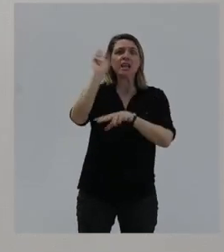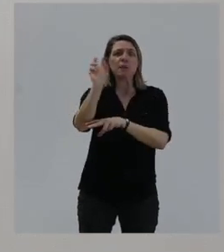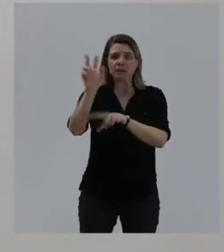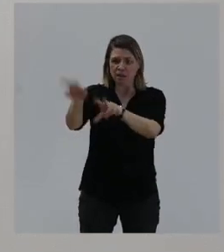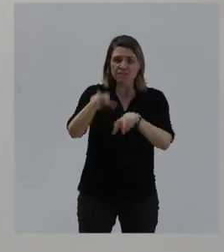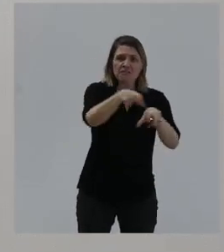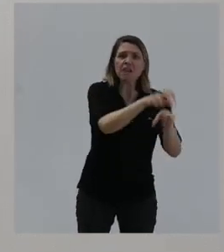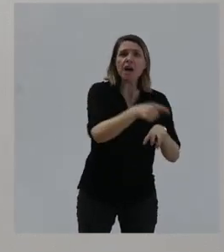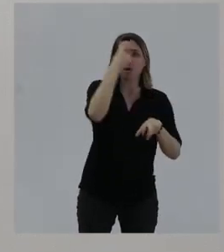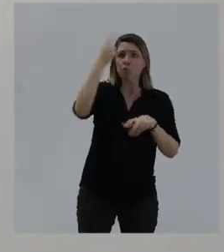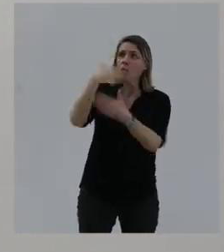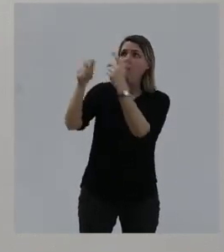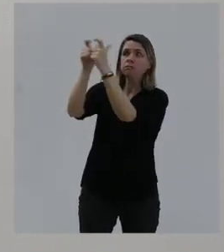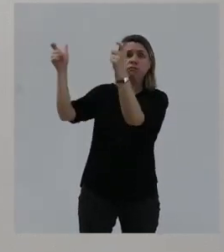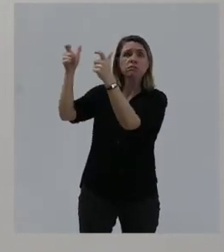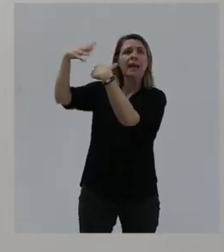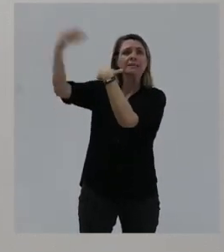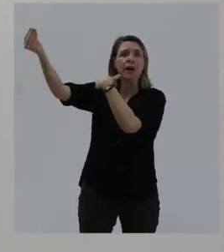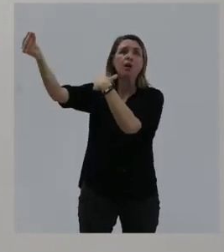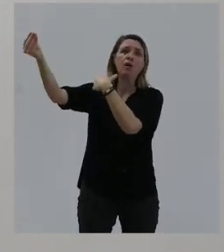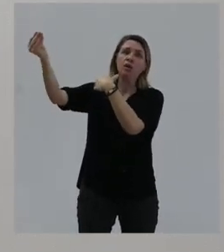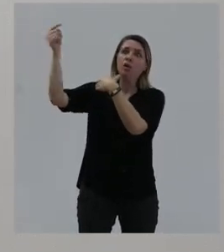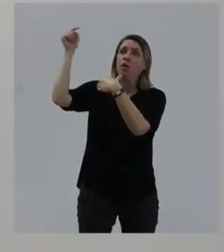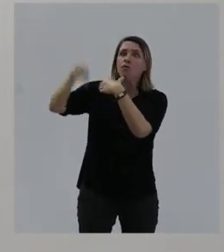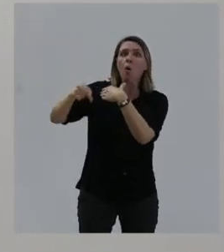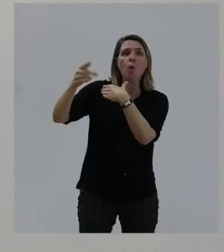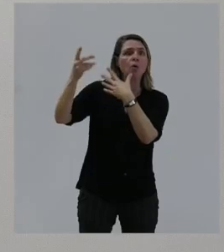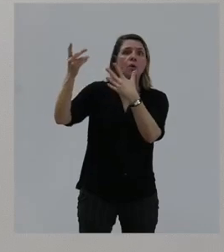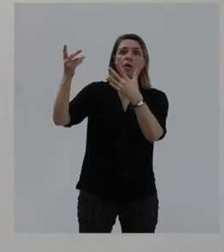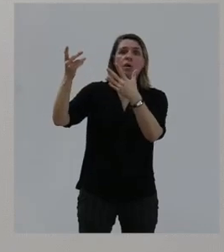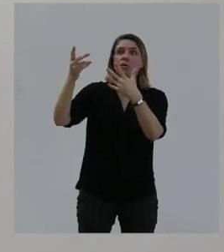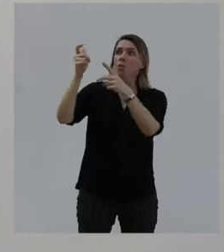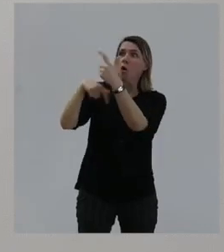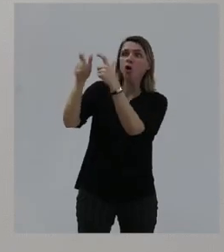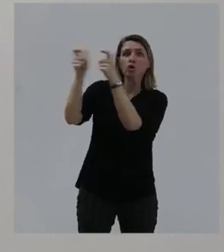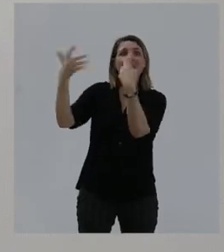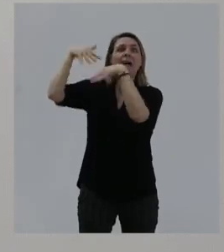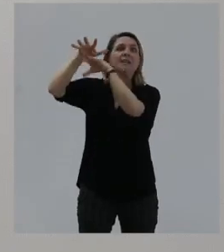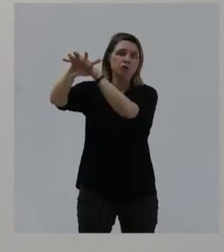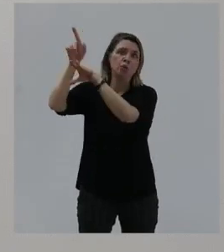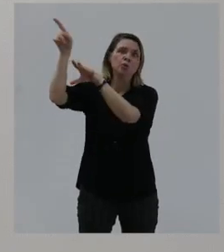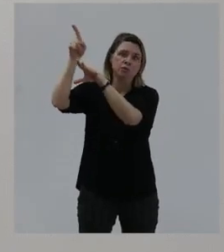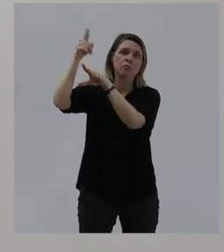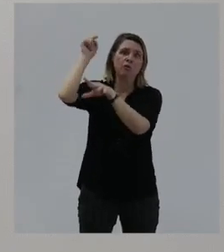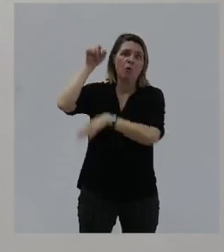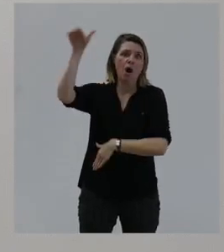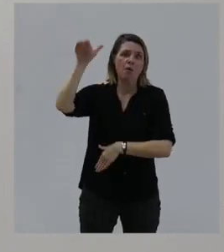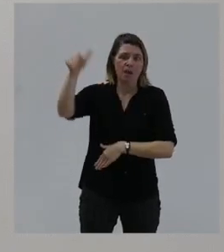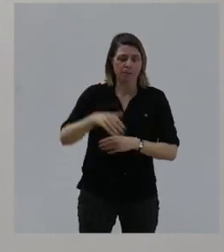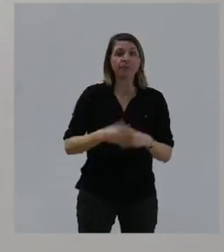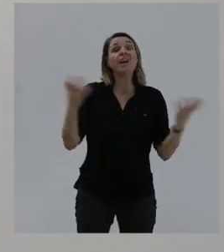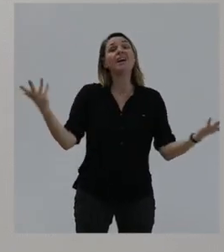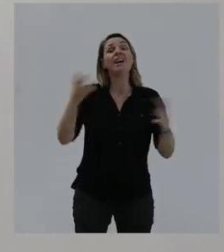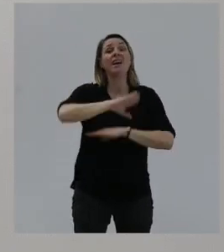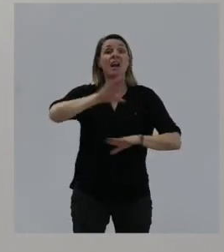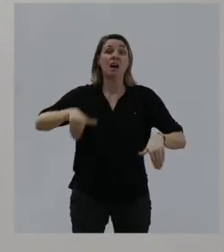extérieurs, nous souhaitons prendre l'engagement de nous appuyer surtout sur des entreprises d'insertion. Enfin, il y a un